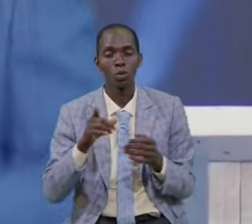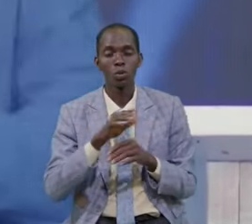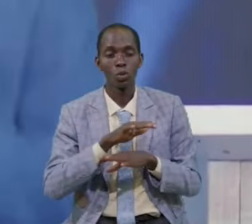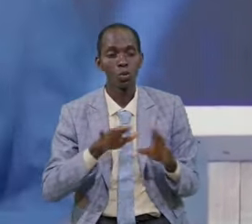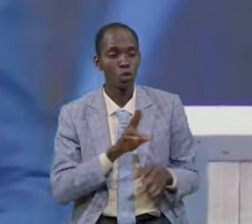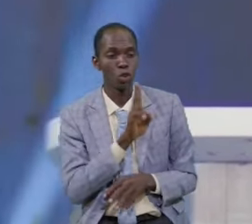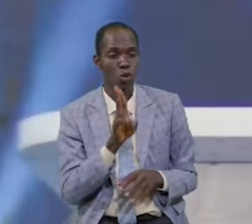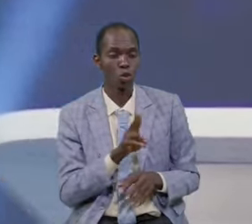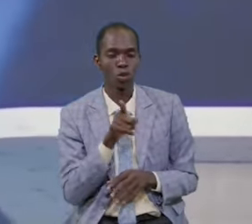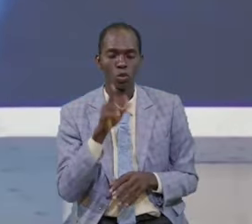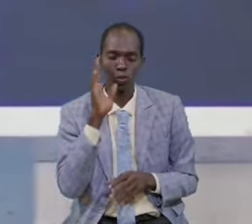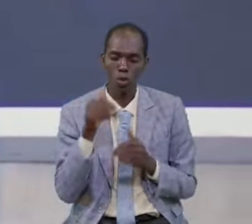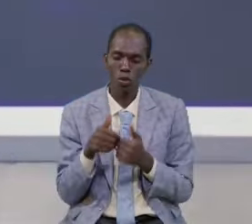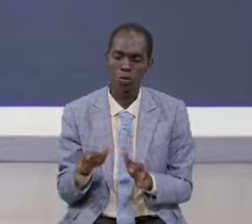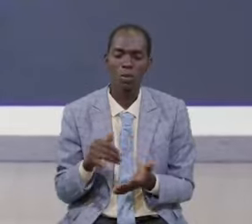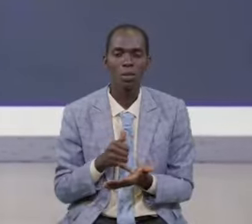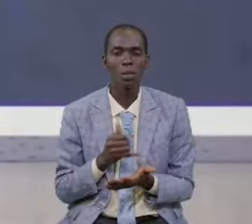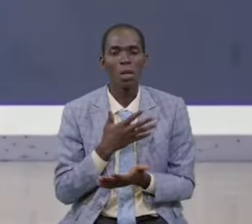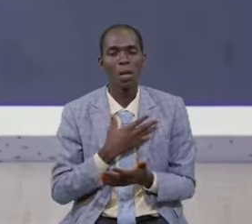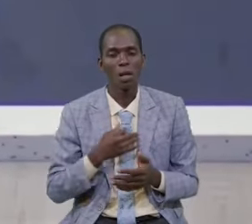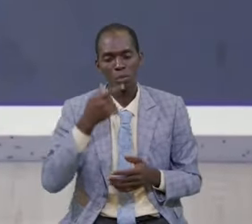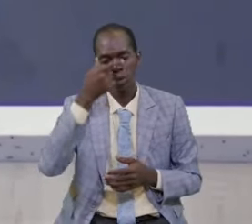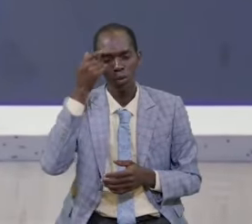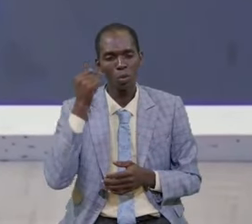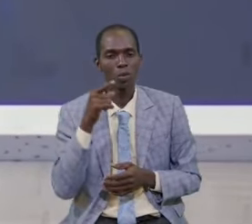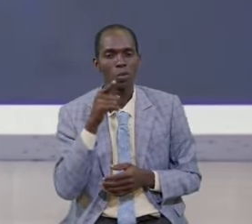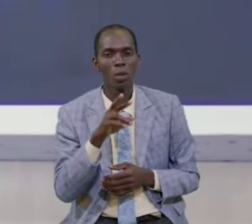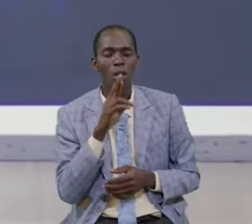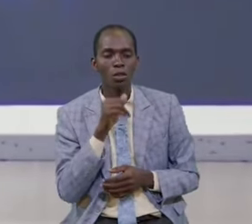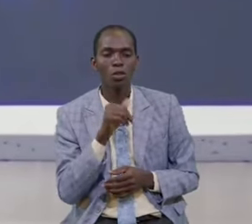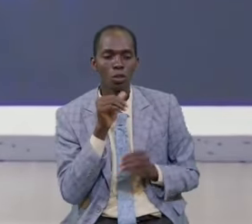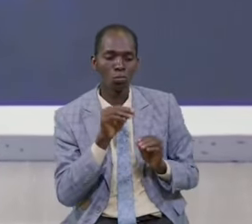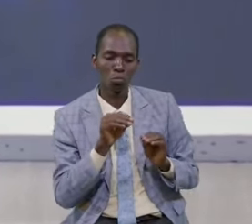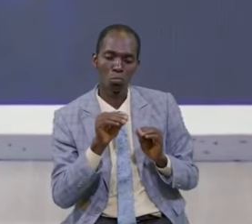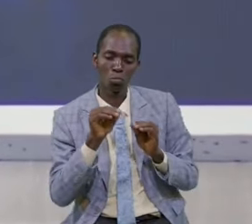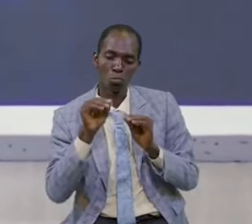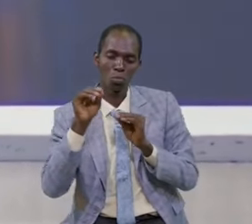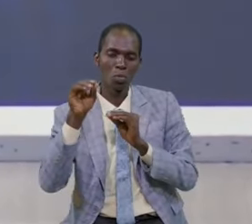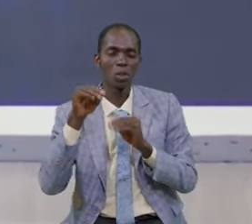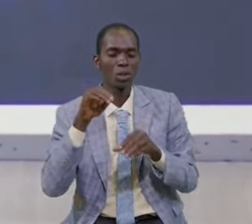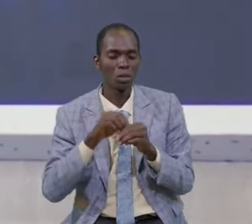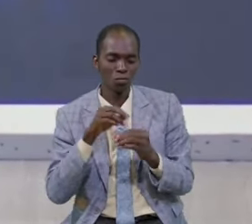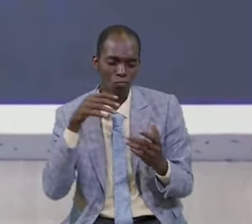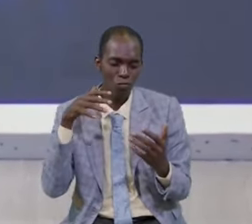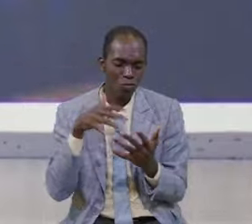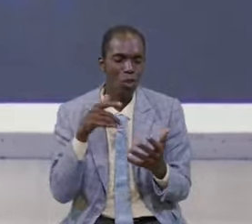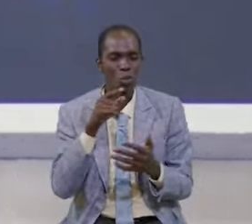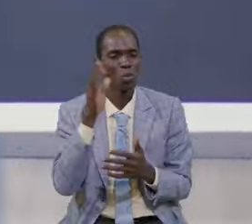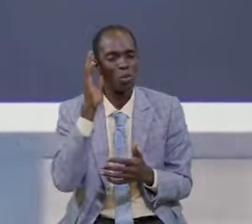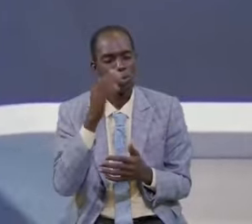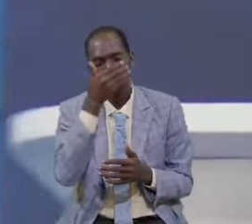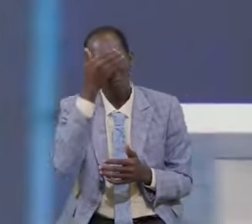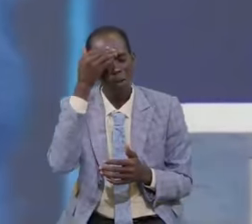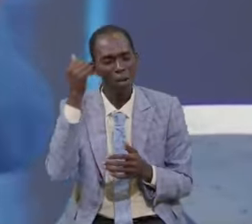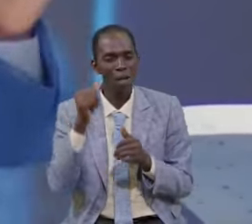Parce que ce que tu n'utilises pas, tu perds. Parce que tu n'avances pas dans les études, tu vas oublier tout ce que tu as